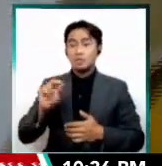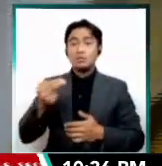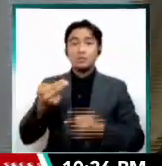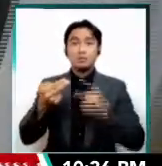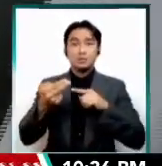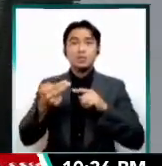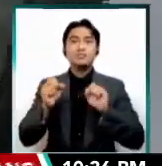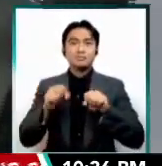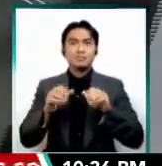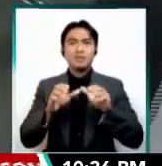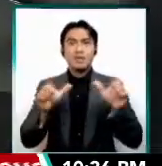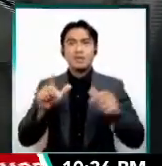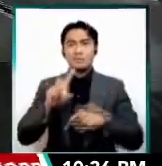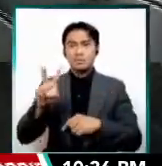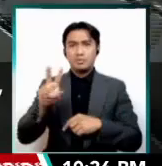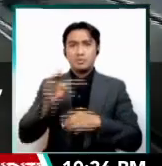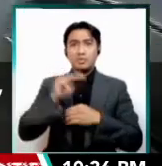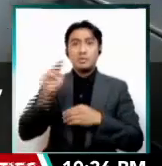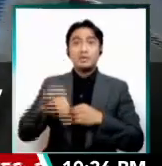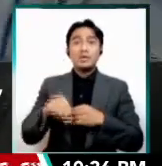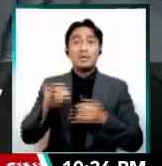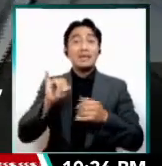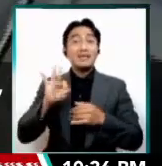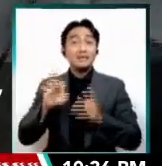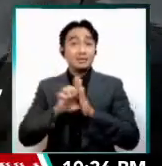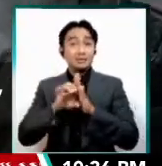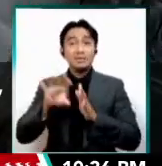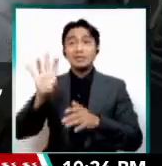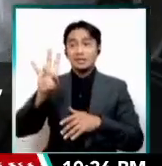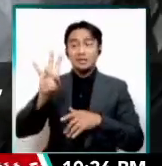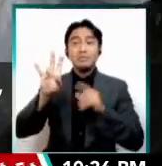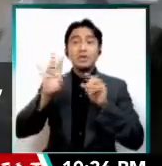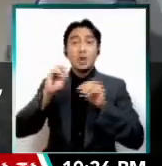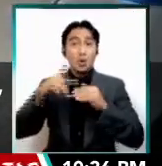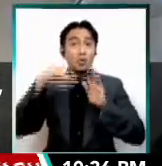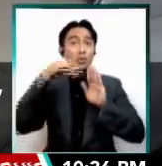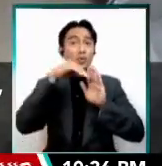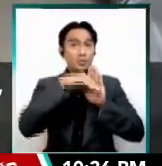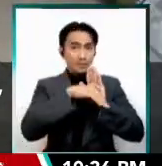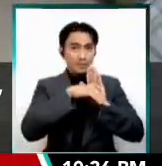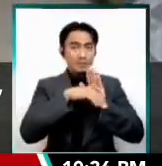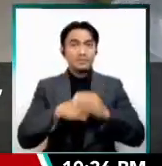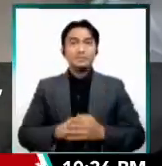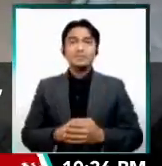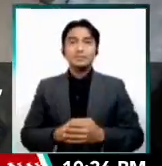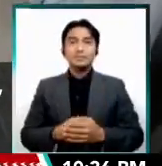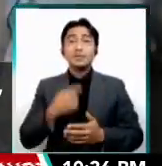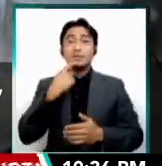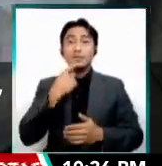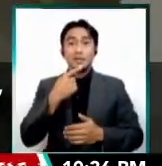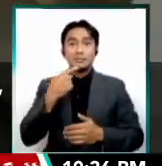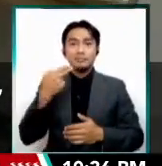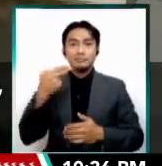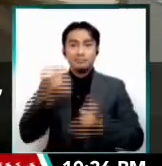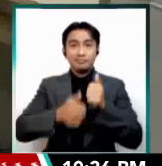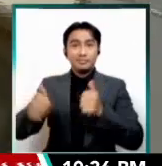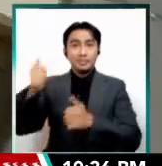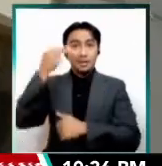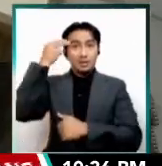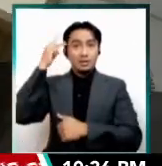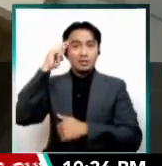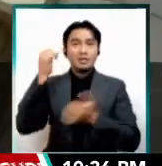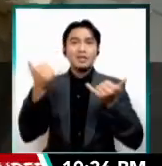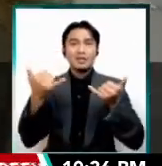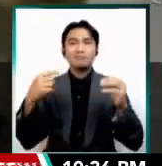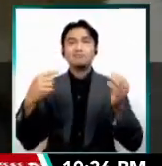Manila kung 7 o mas mababa pa ang ADAR. Pero sabi ni Roque, pinag-uusapan pa raw yan. Nakabantay rin